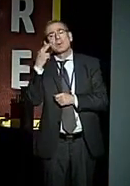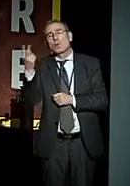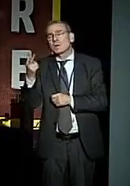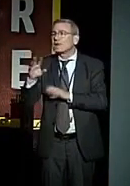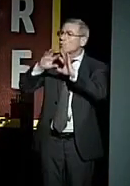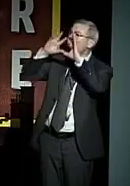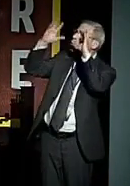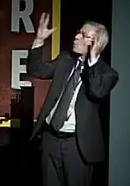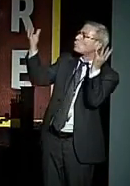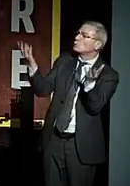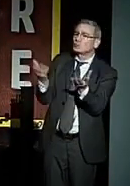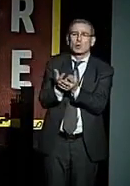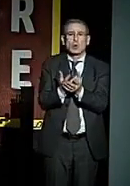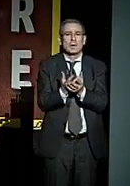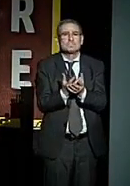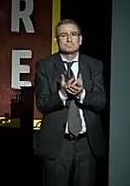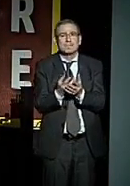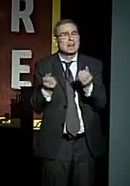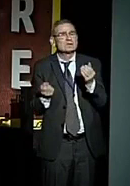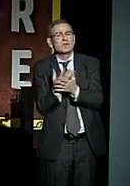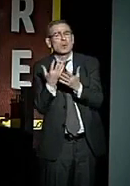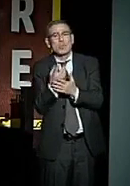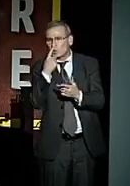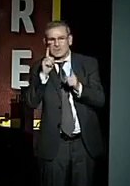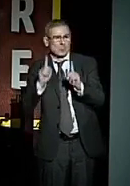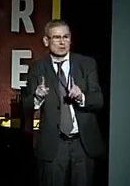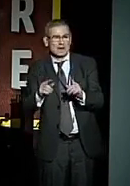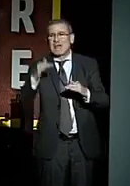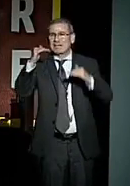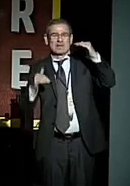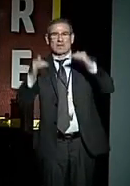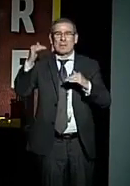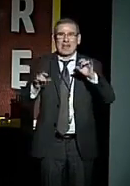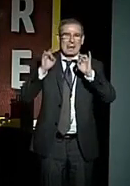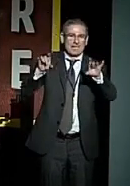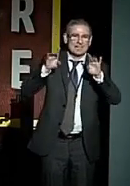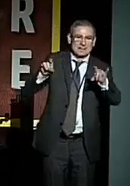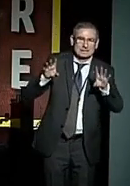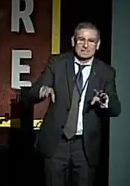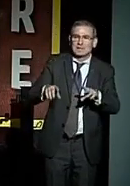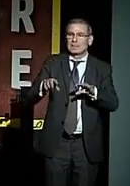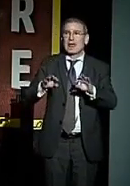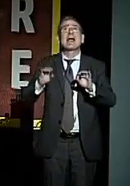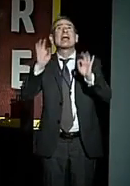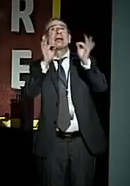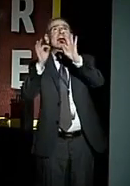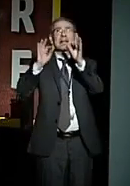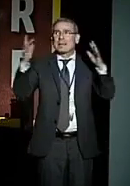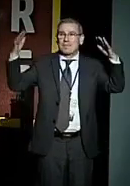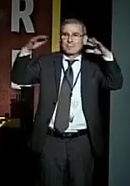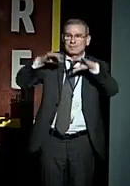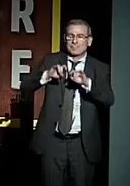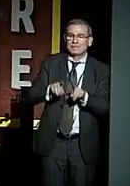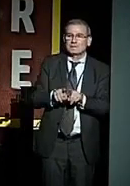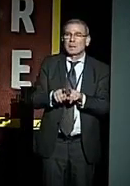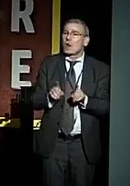come se le conseguenze peggiori di questo modello di sviluppo, le disuguaglianze, l'inquinamento, il mutamento climatico, fossero frutto della